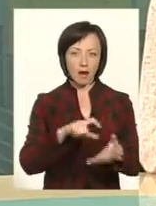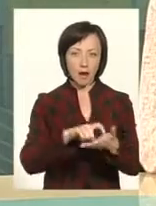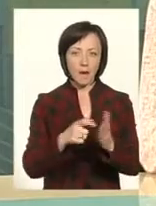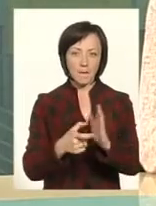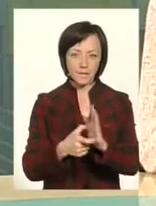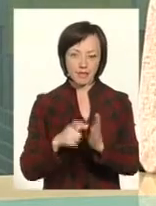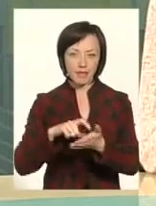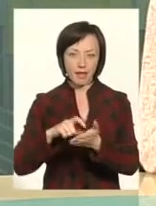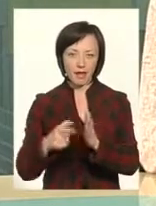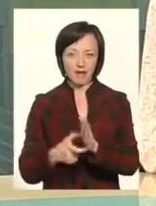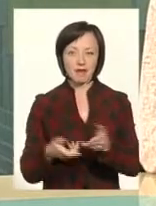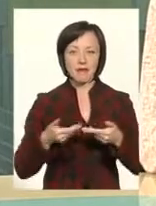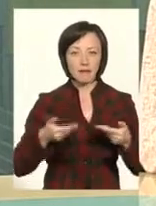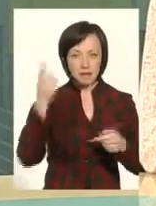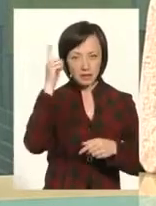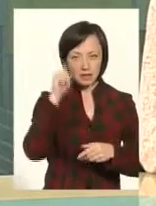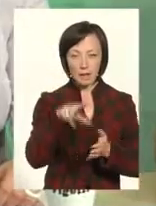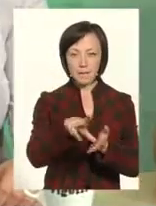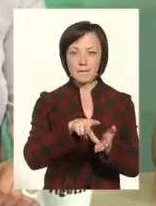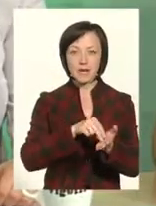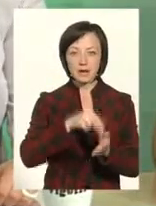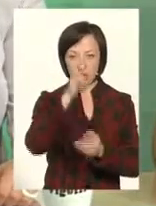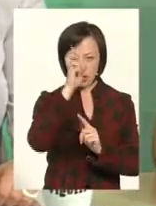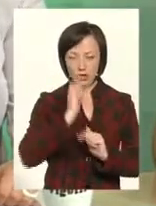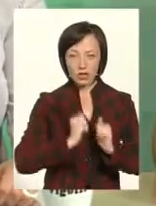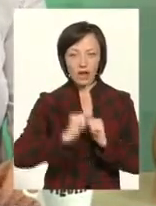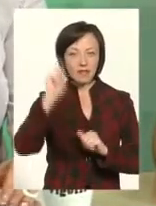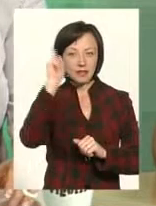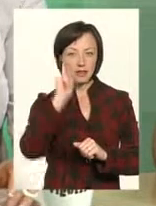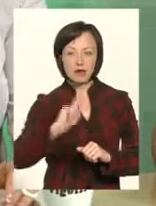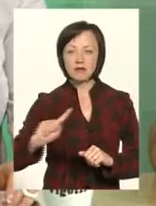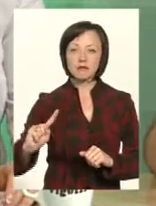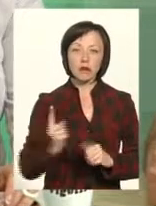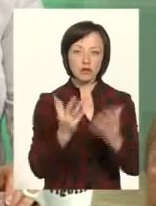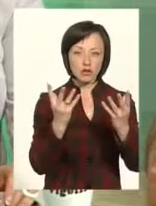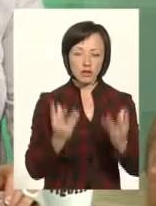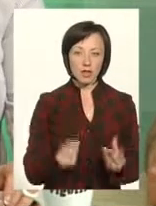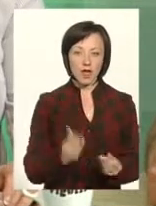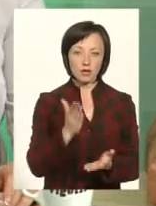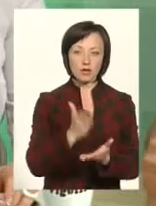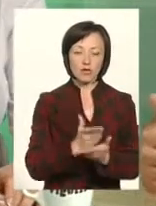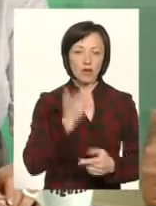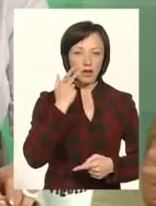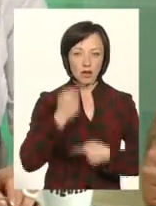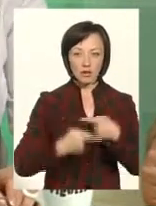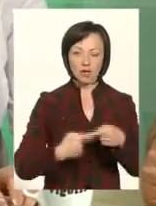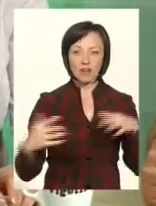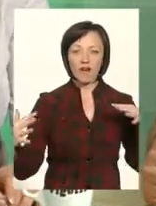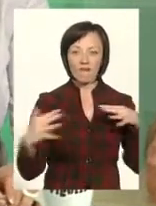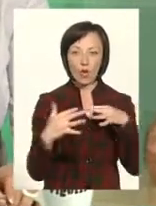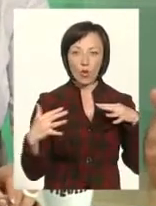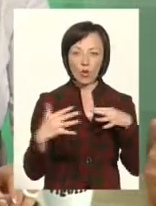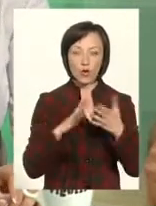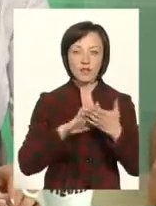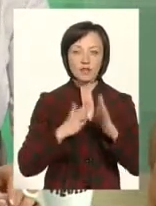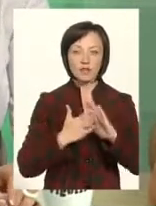кабінетів. Так? Тому що ми знаємо приклад держави Ізраїль, яка зі свого самого першого дня існування весь час воює, знаходиться